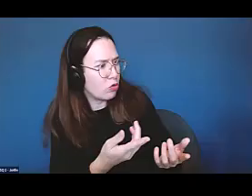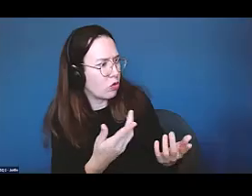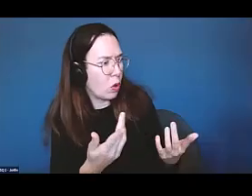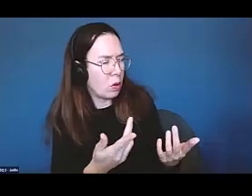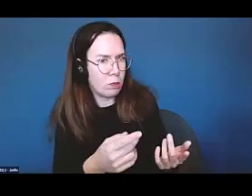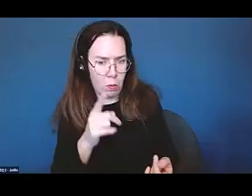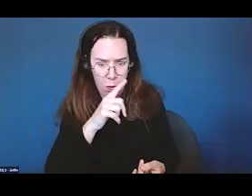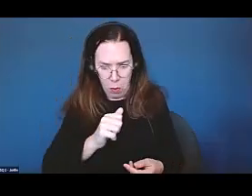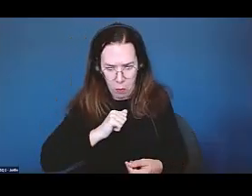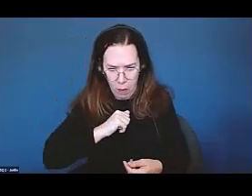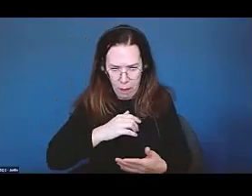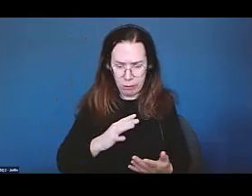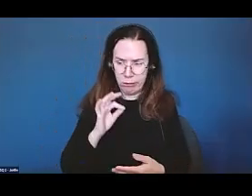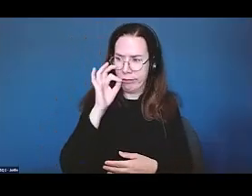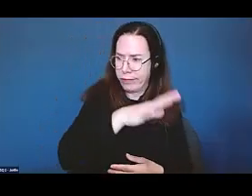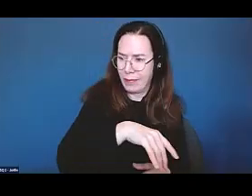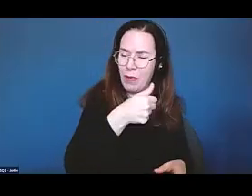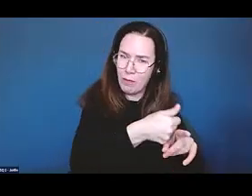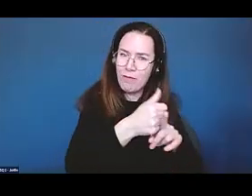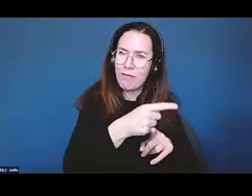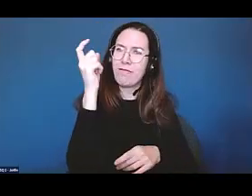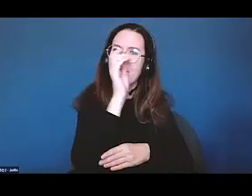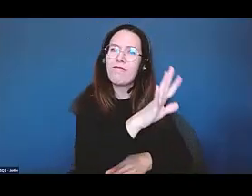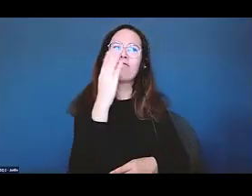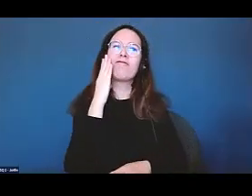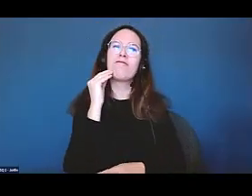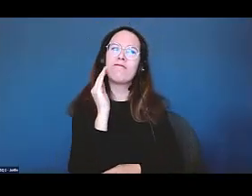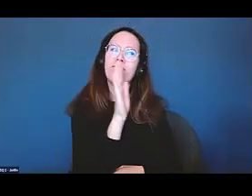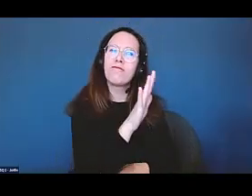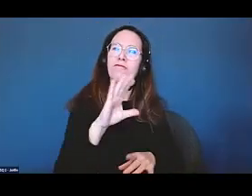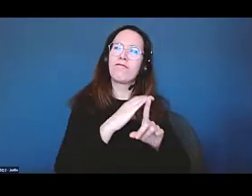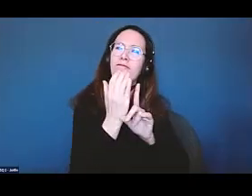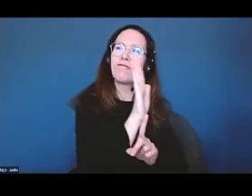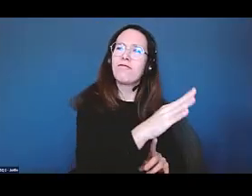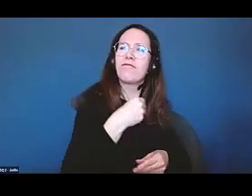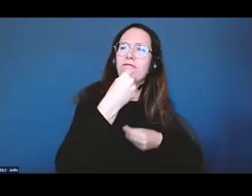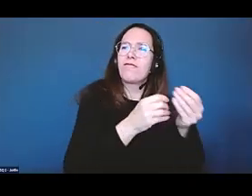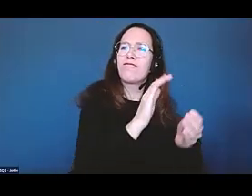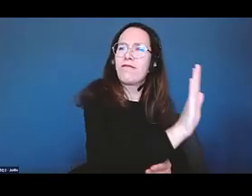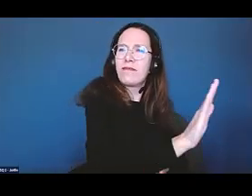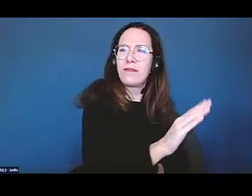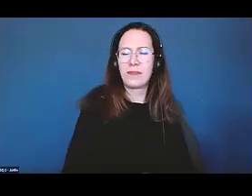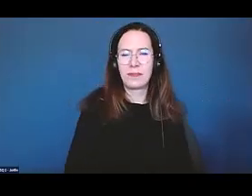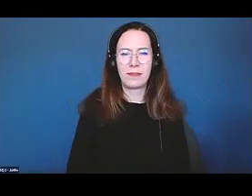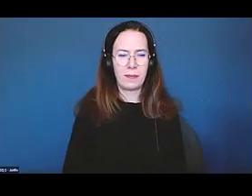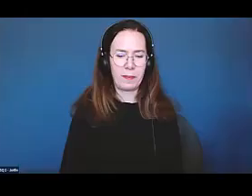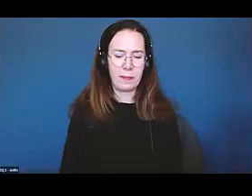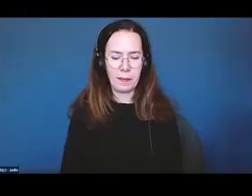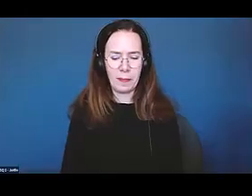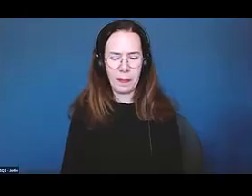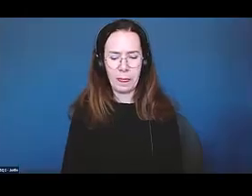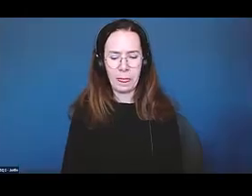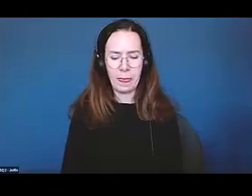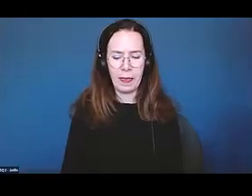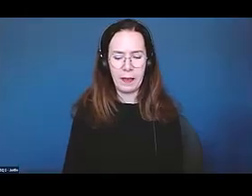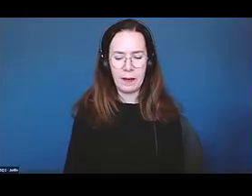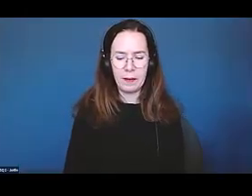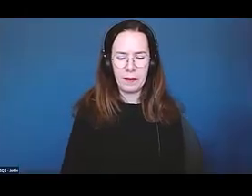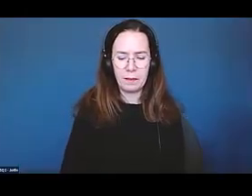pouvait pas aborder nous-mêmes dans, au sein de nos rôles. Les